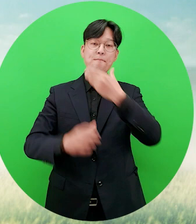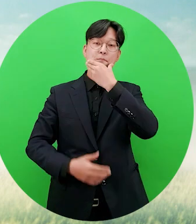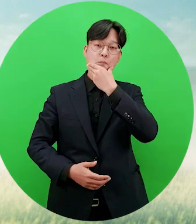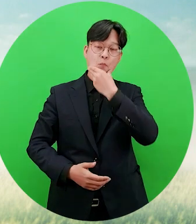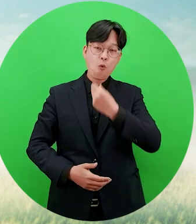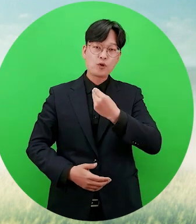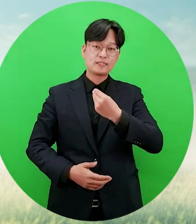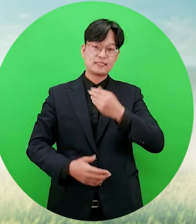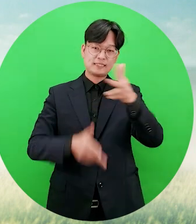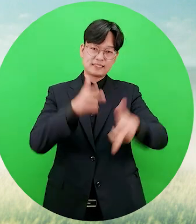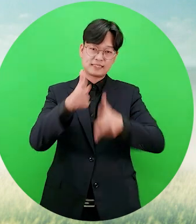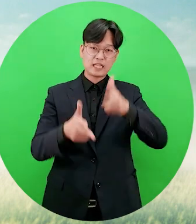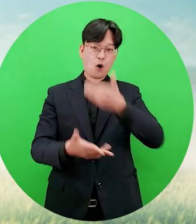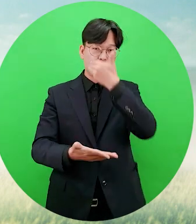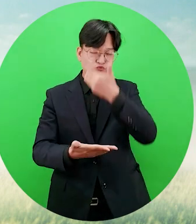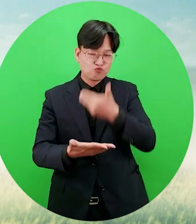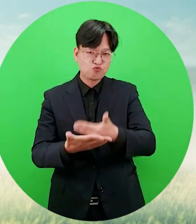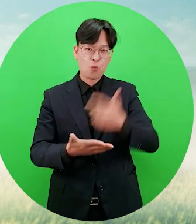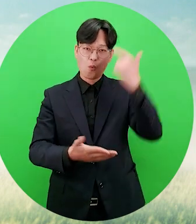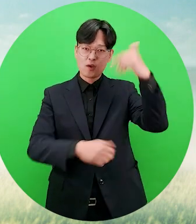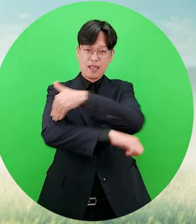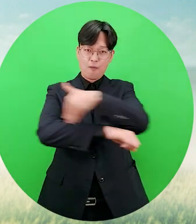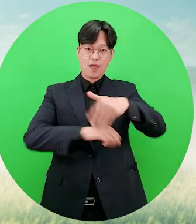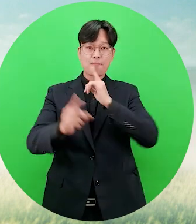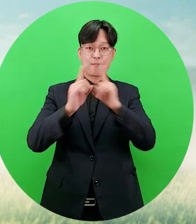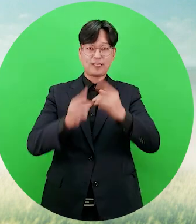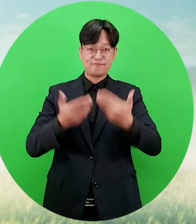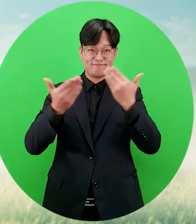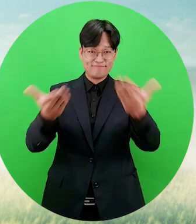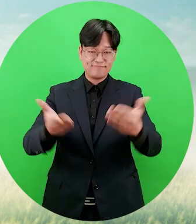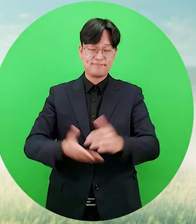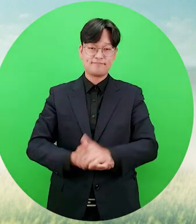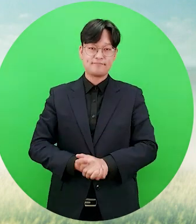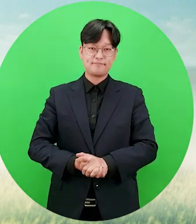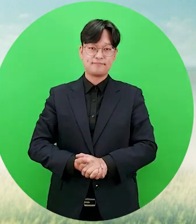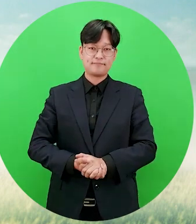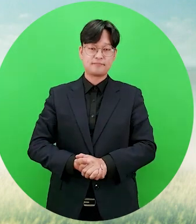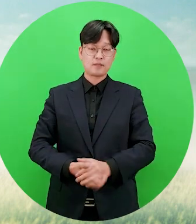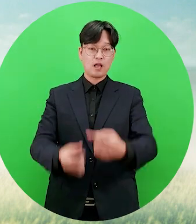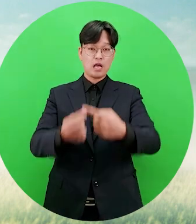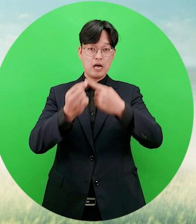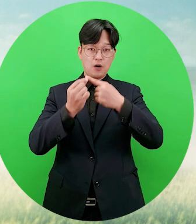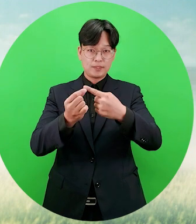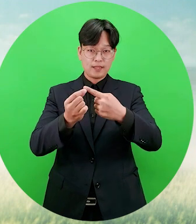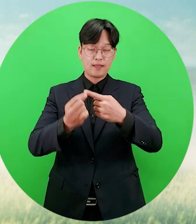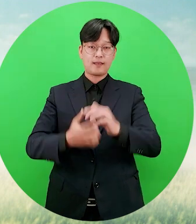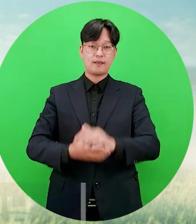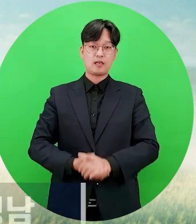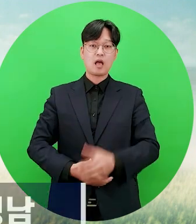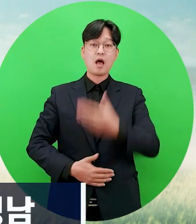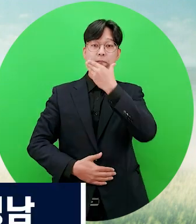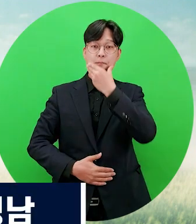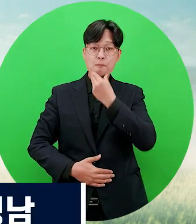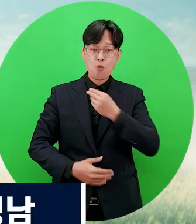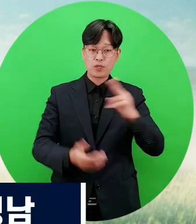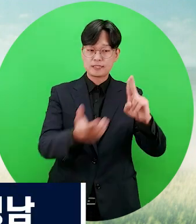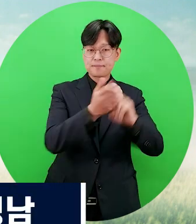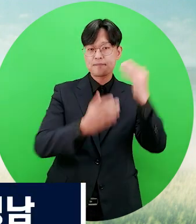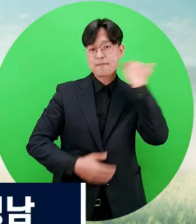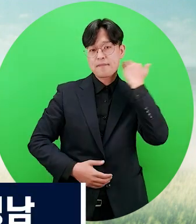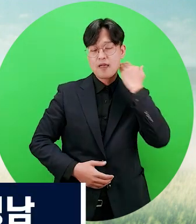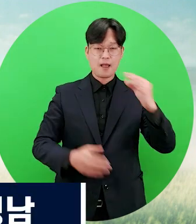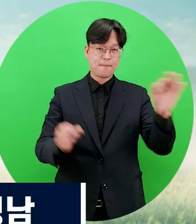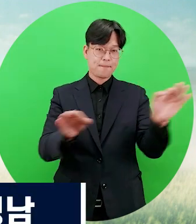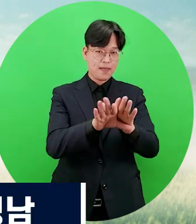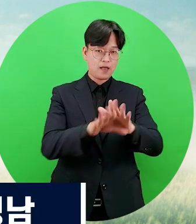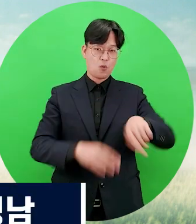복지분야 중점사업계획에 대해서 말씀드리겠습니다. 첫 번째, 복지사각지대 제로,